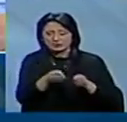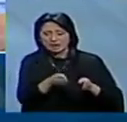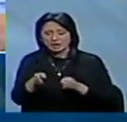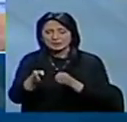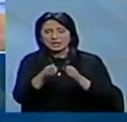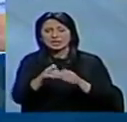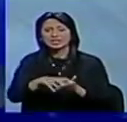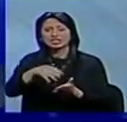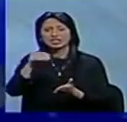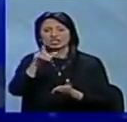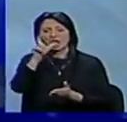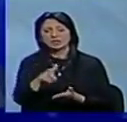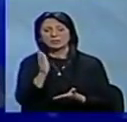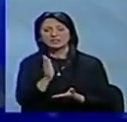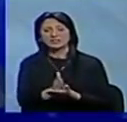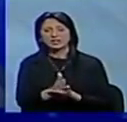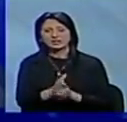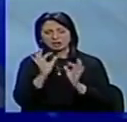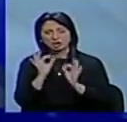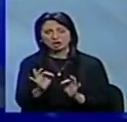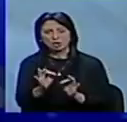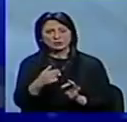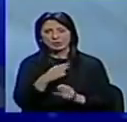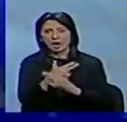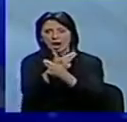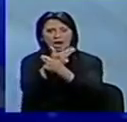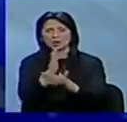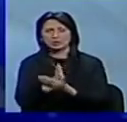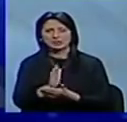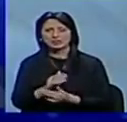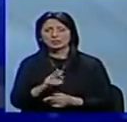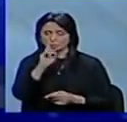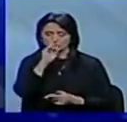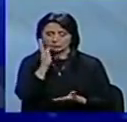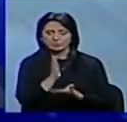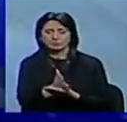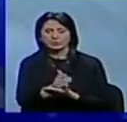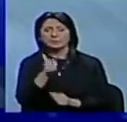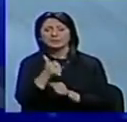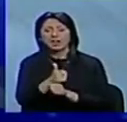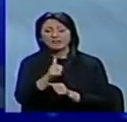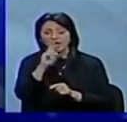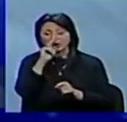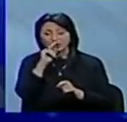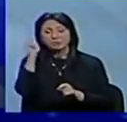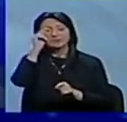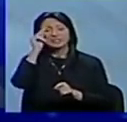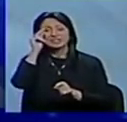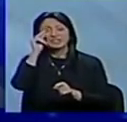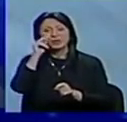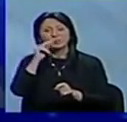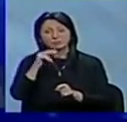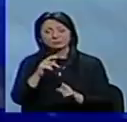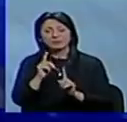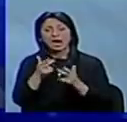გირჩი გჯერა იმის, რომ ადამიანები ვართ რაციონალური არსებები, ჩვენ არ ვართ ანგელოზები, ჩვენ უშევთ შეცდომებს, თავარი არის ამ შეცდომებზე ვისწავლოთ და ეგეთი ხალხებად მათ შორის